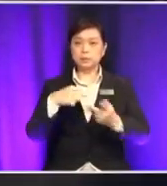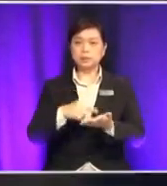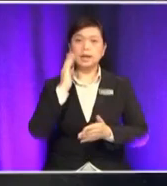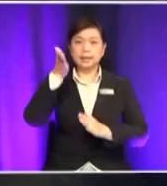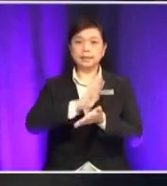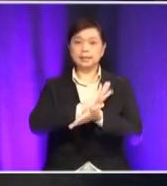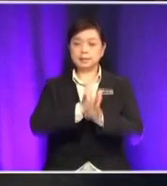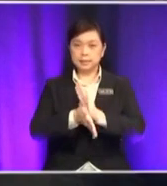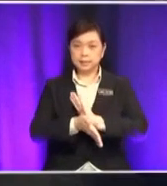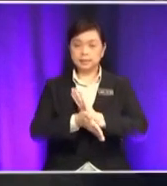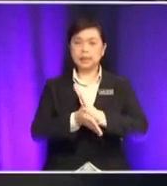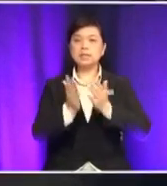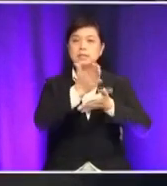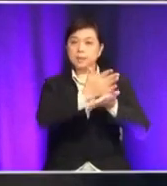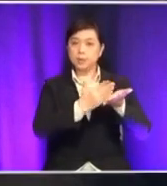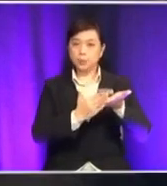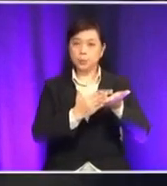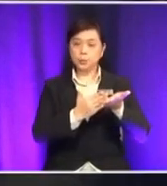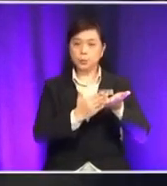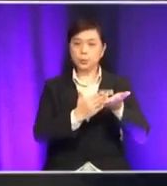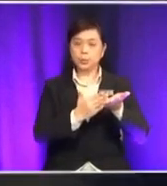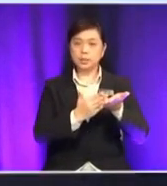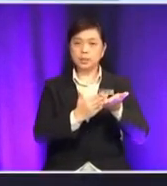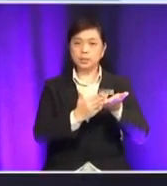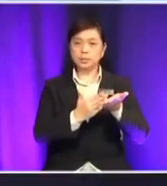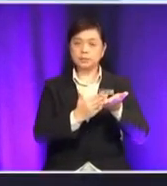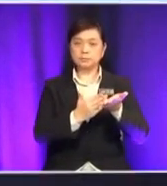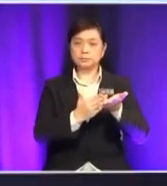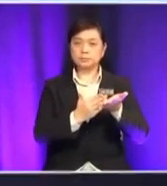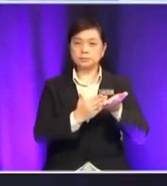dia separuh ingat